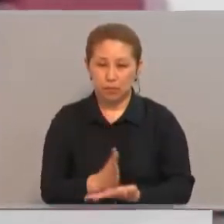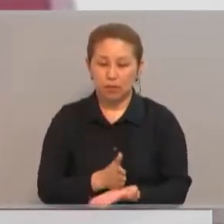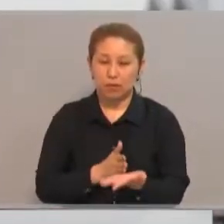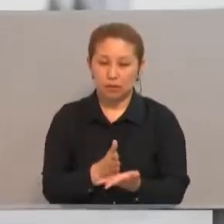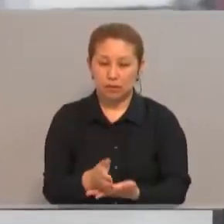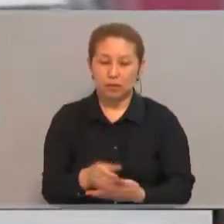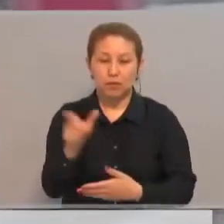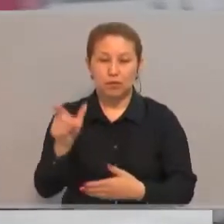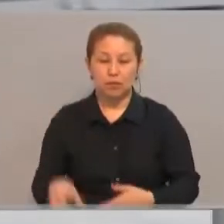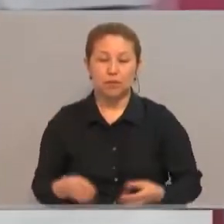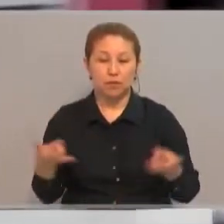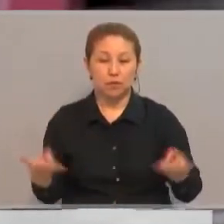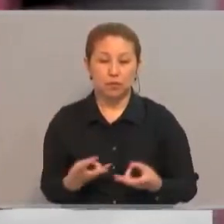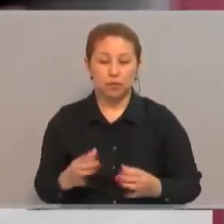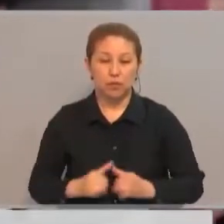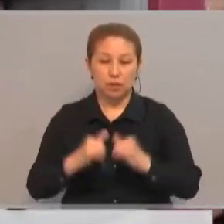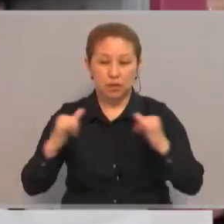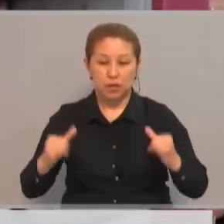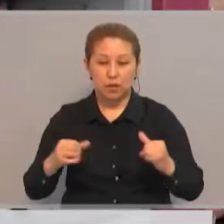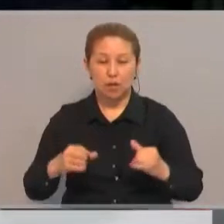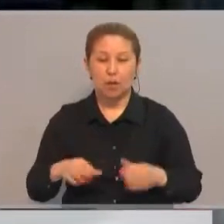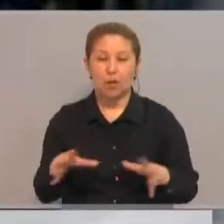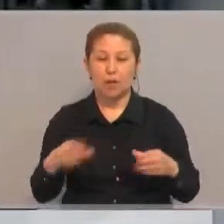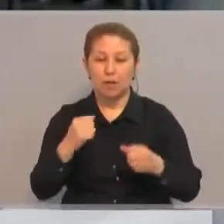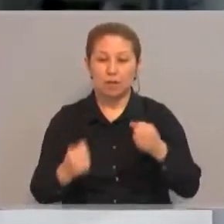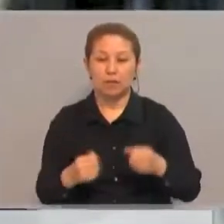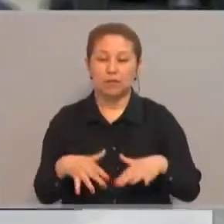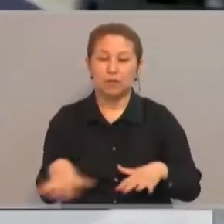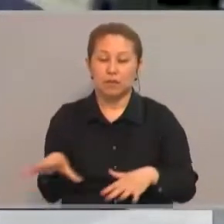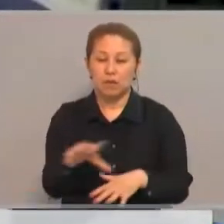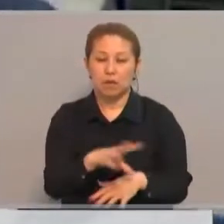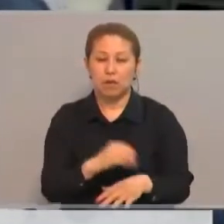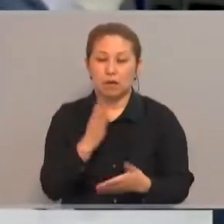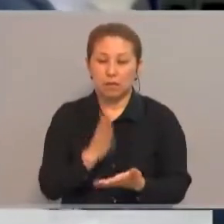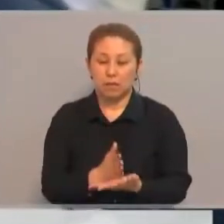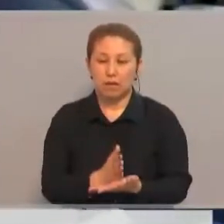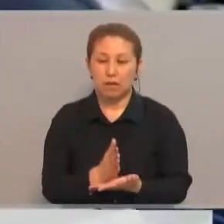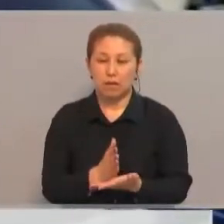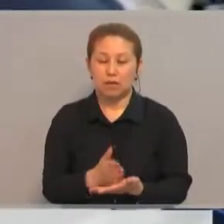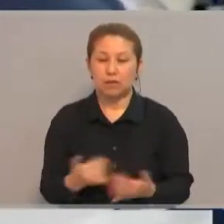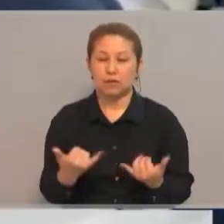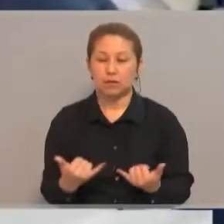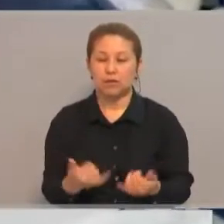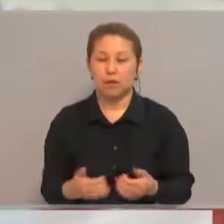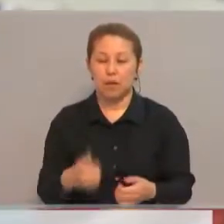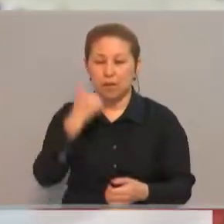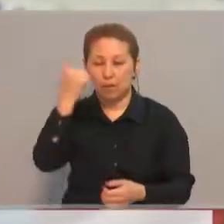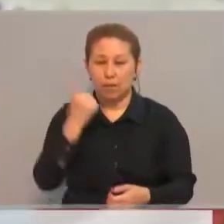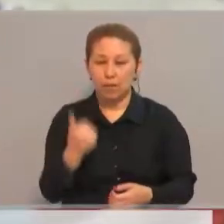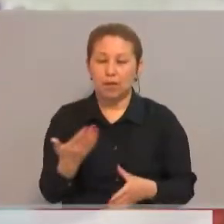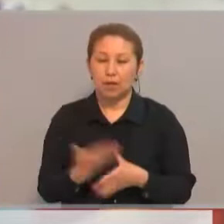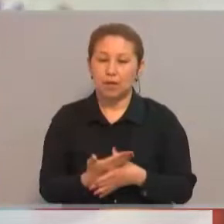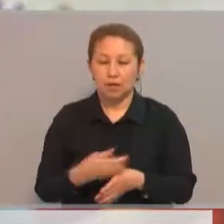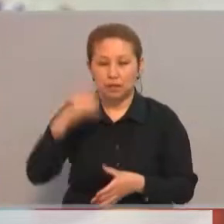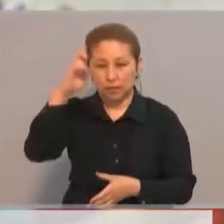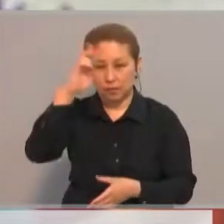нужно человеку. Развивается металлургия и машиностроение, текстильная и легкая промышленность. Благодаря поддержке